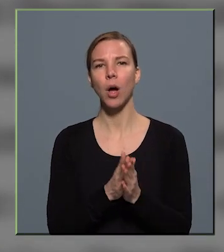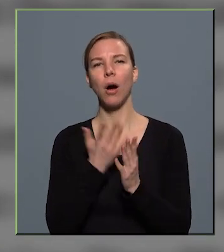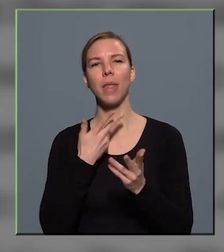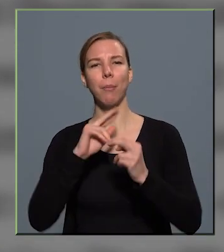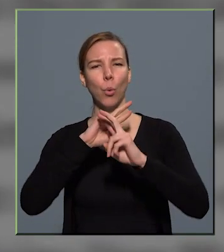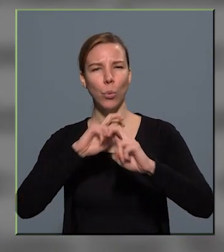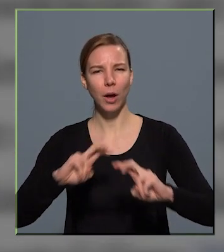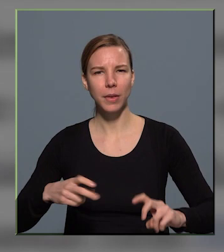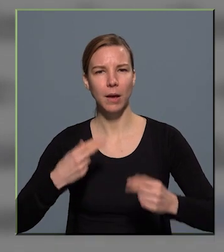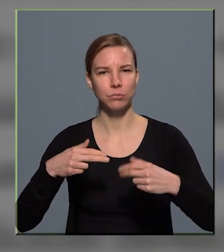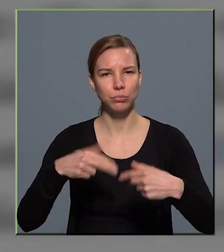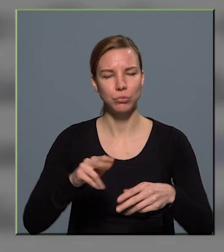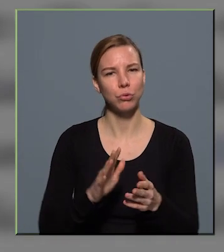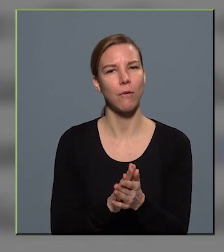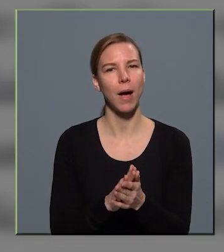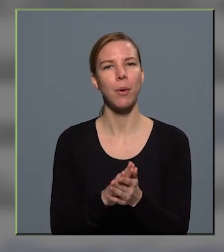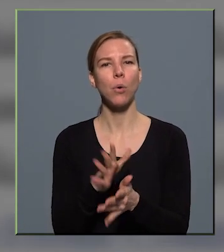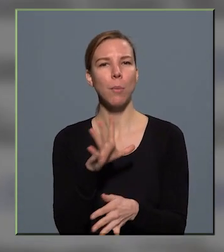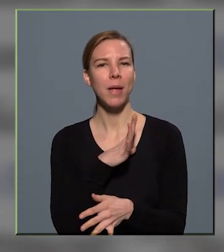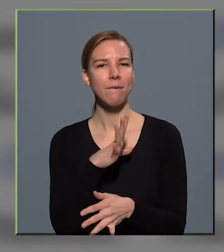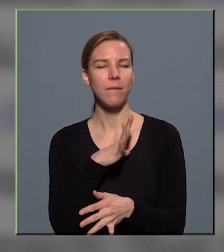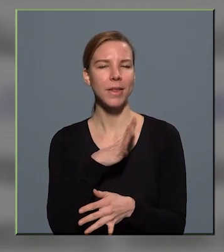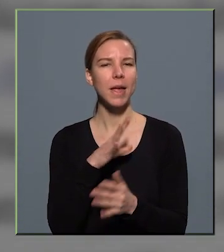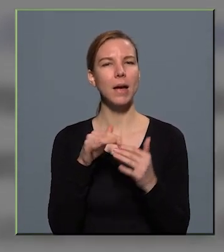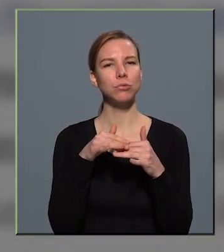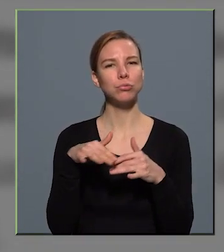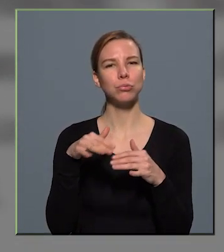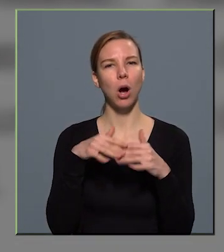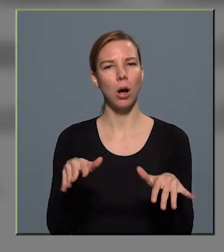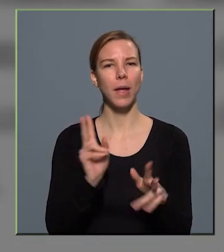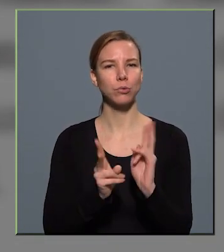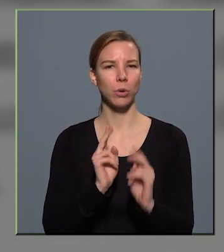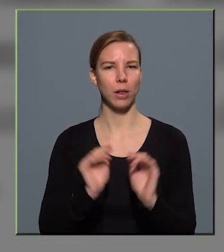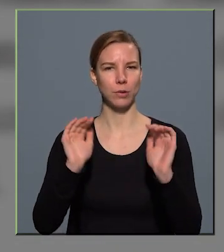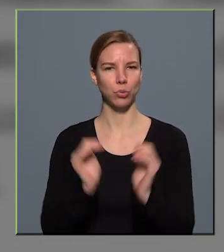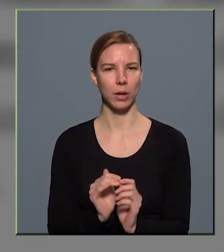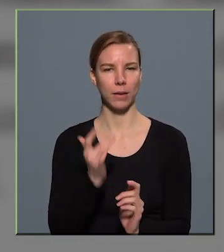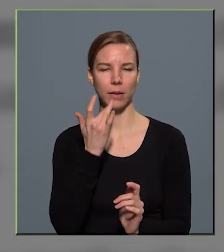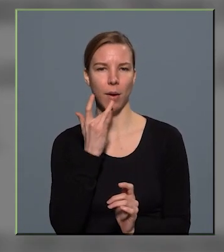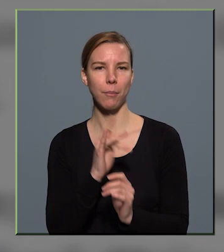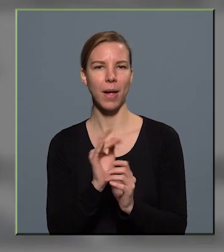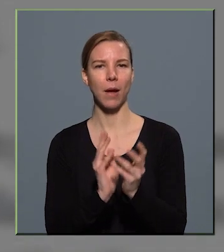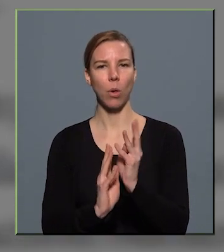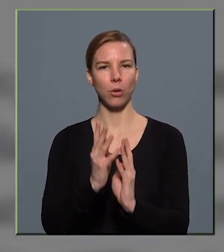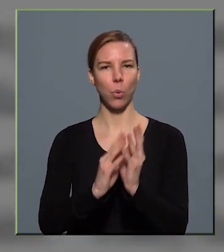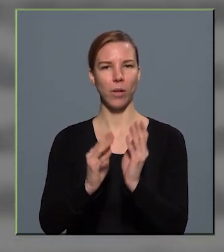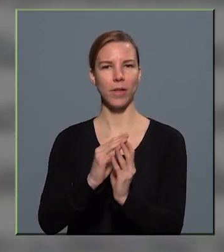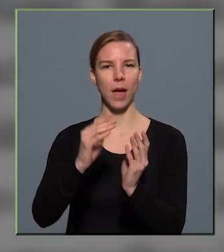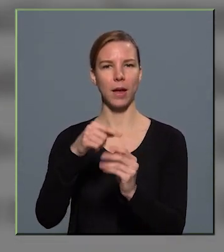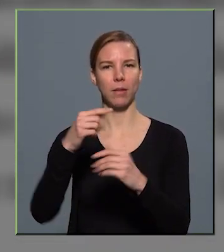és meghatározzák a veszélyes hatások beltéri minimalizálásának módját, például a tűzhely